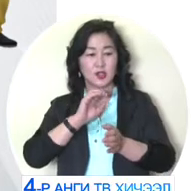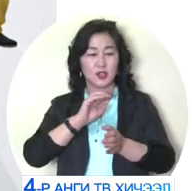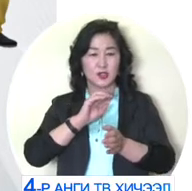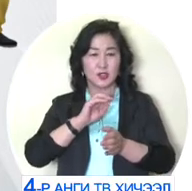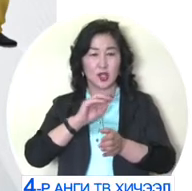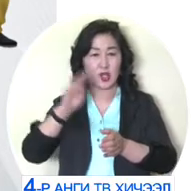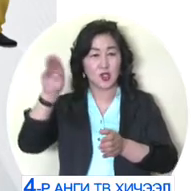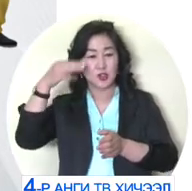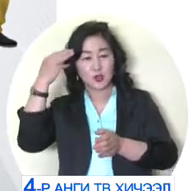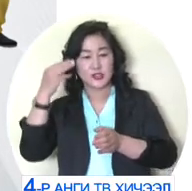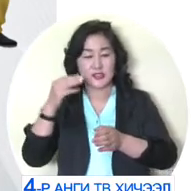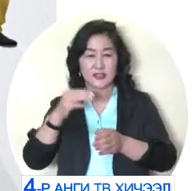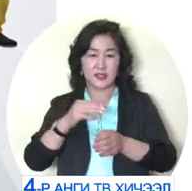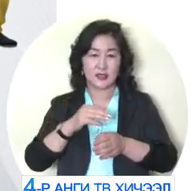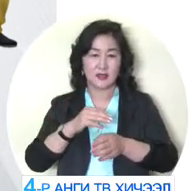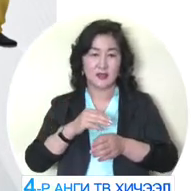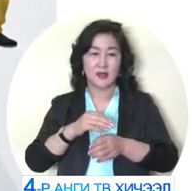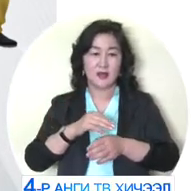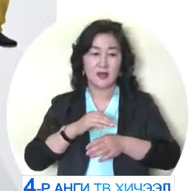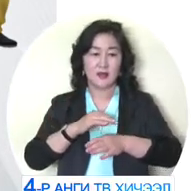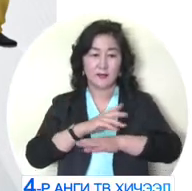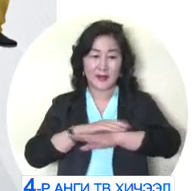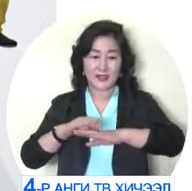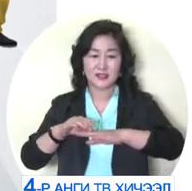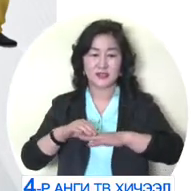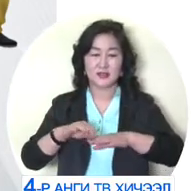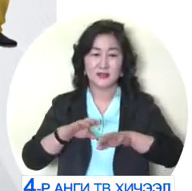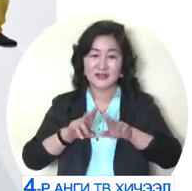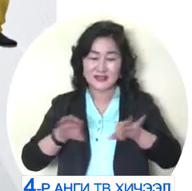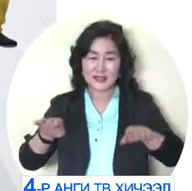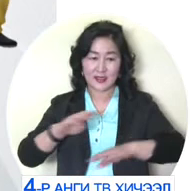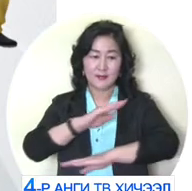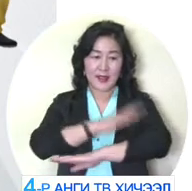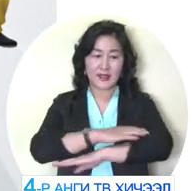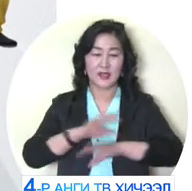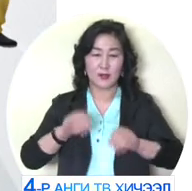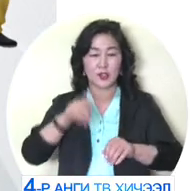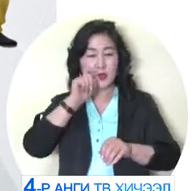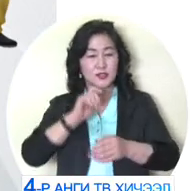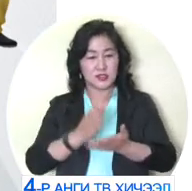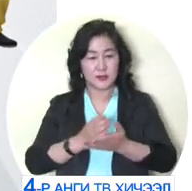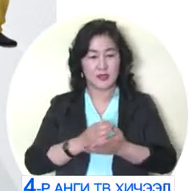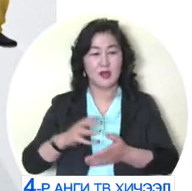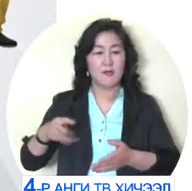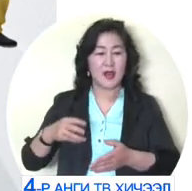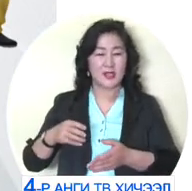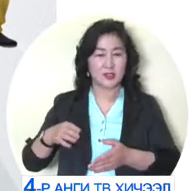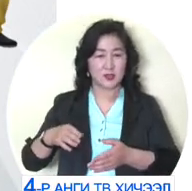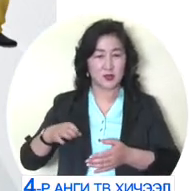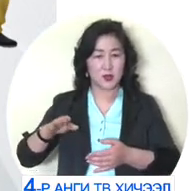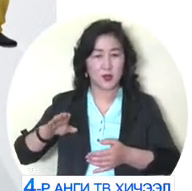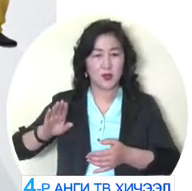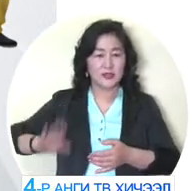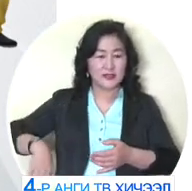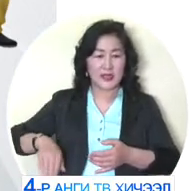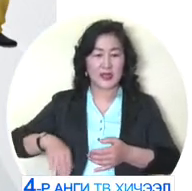тоног төхөөрөмжтэй, цахим ангитай болохыг хүсэж байна. Магадгүй тэр үед хүүхэд бүр хүссэн